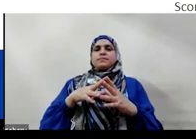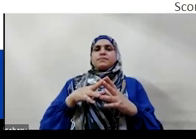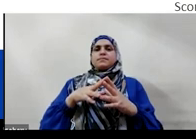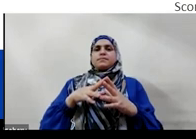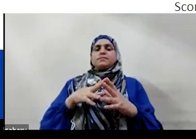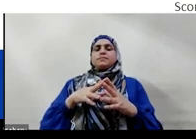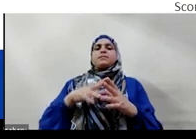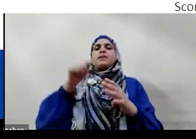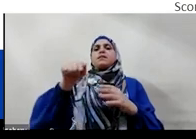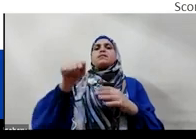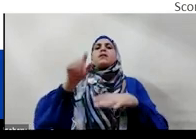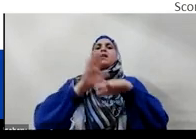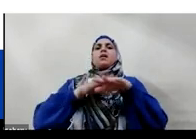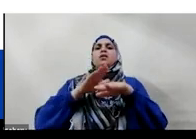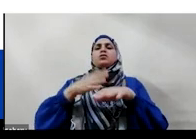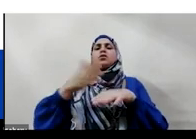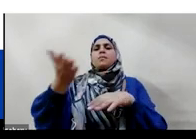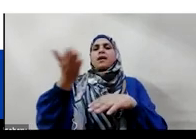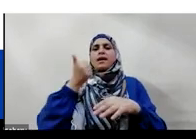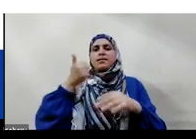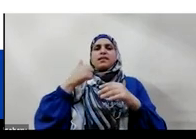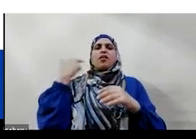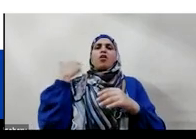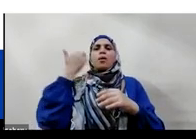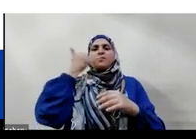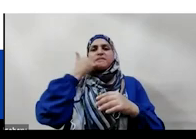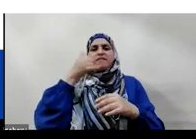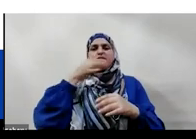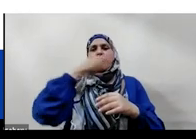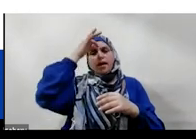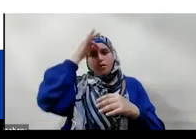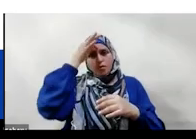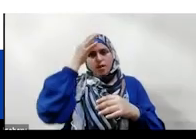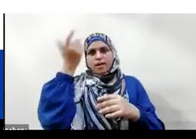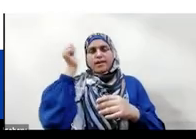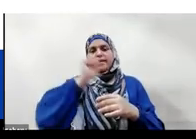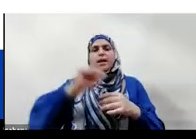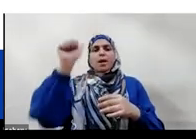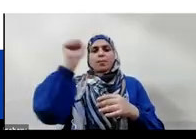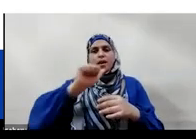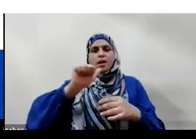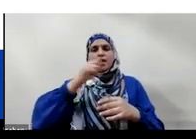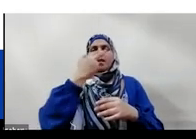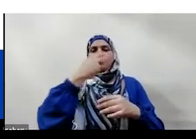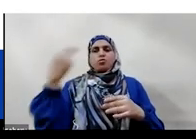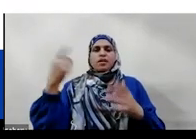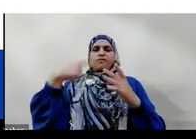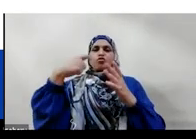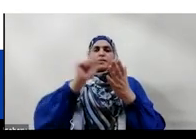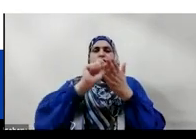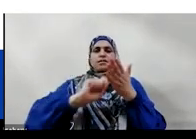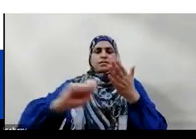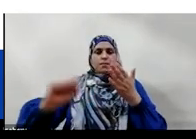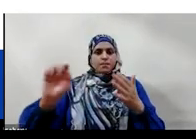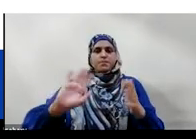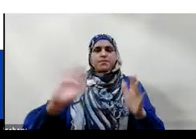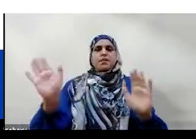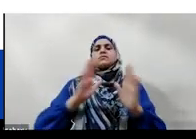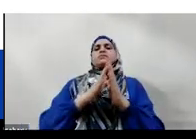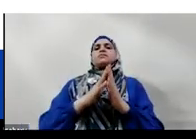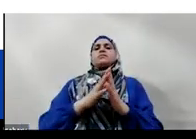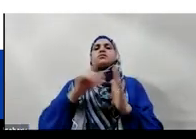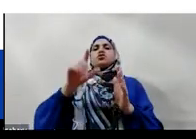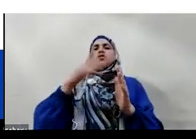هنا هيطلب مني ال contact information بتاعي، عنواني، رقم التليفون، الإيميل اللي المنحة